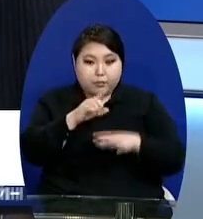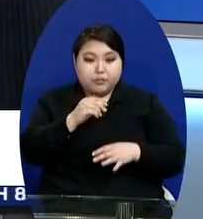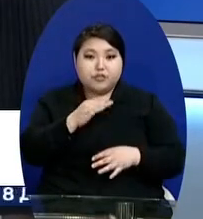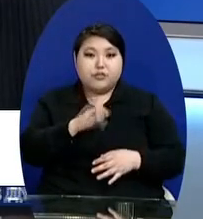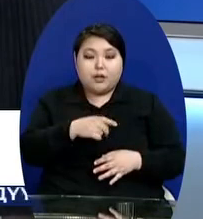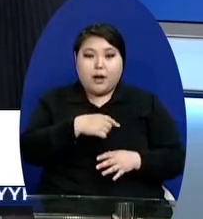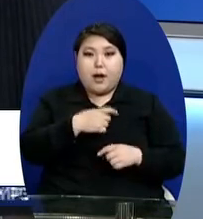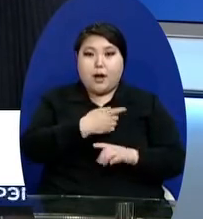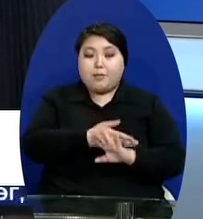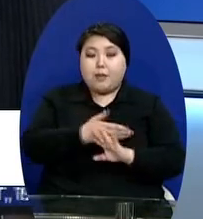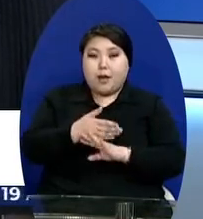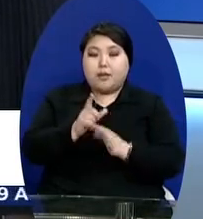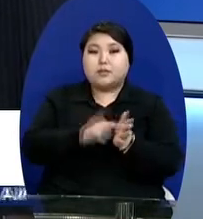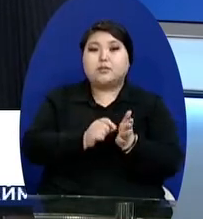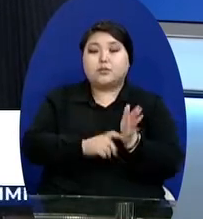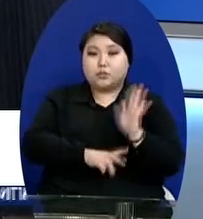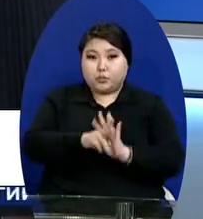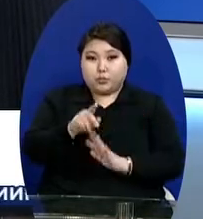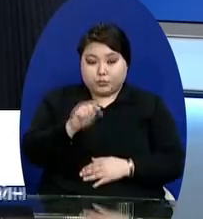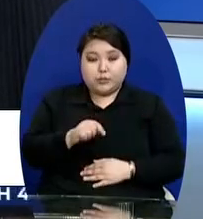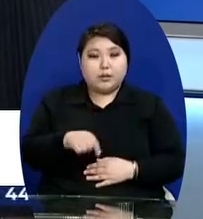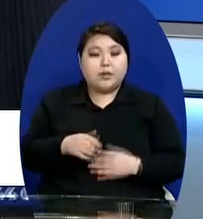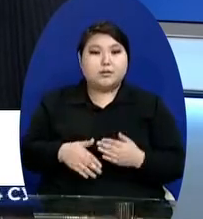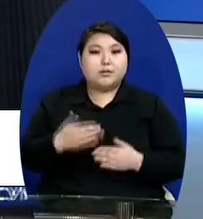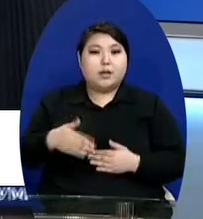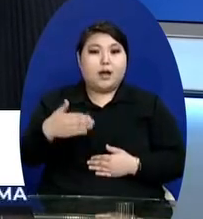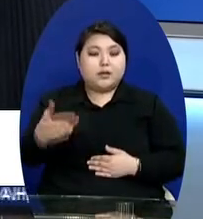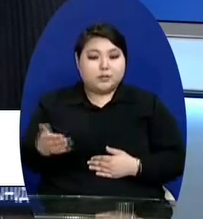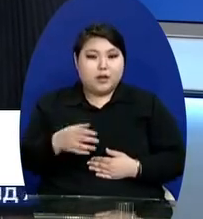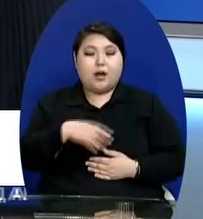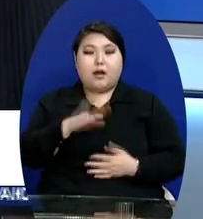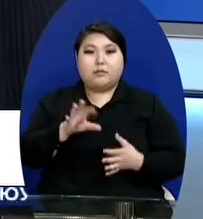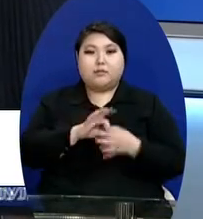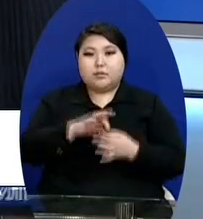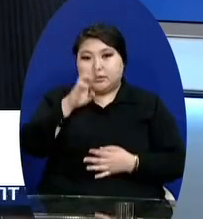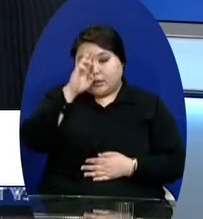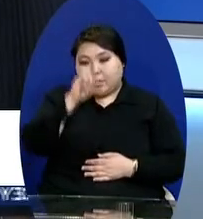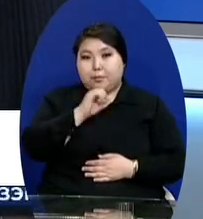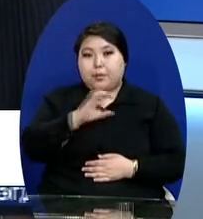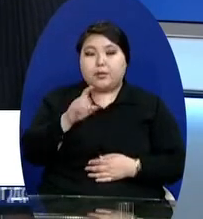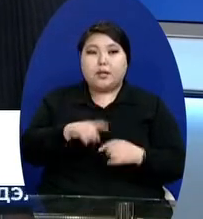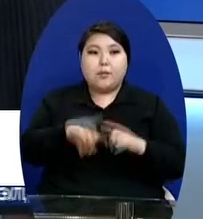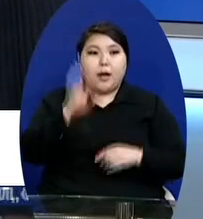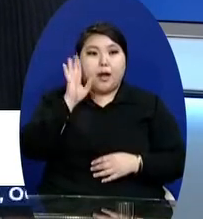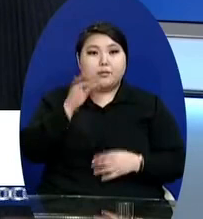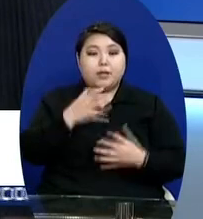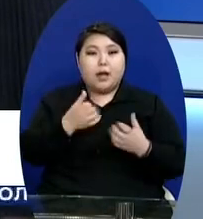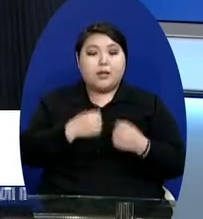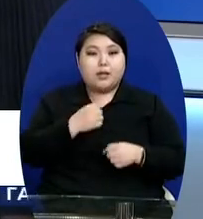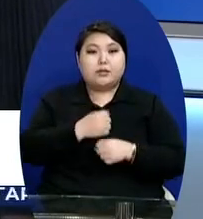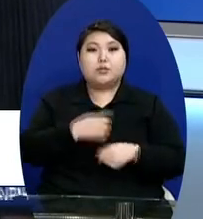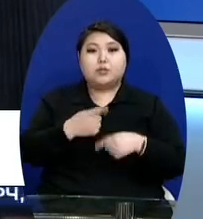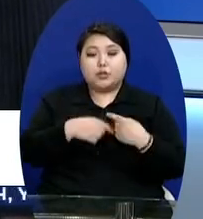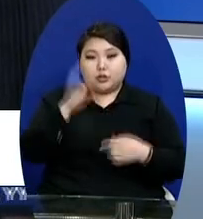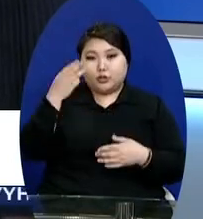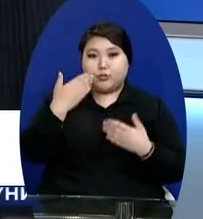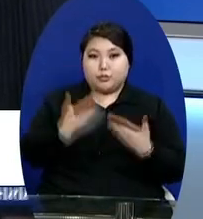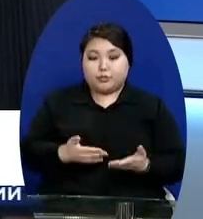хамгаалах хэрэгцээ шаардлага үүссэн. Үүн дээр одоо цаашид за харьяа бүхий яам байгууллага ямар арга хэмжээ авч ажиллах талаар